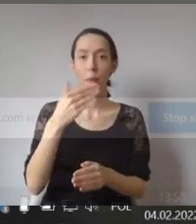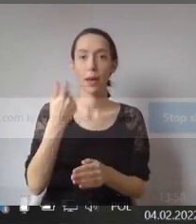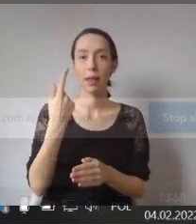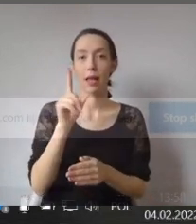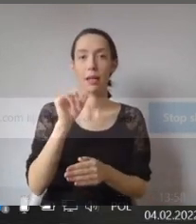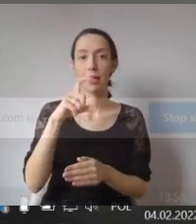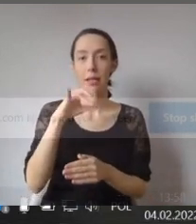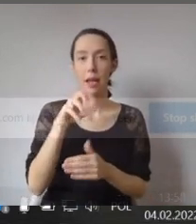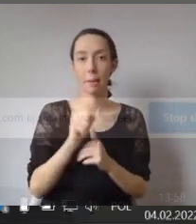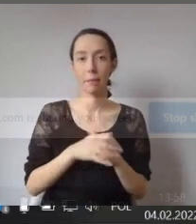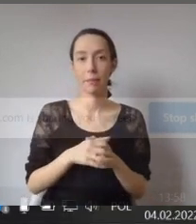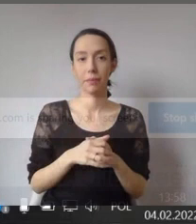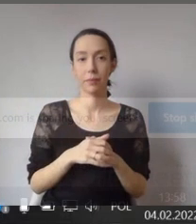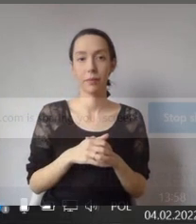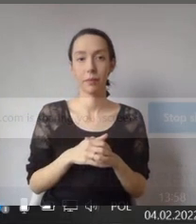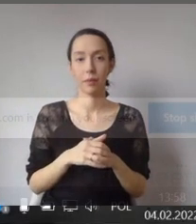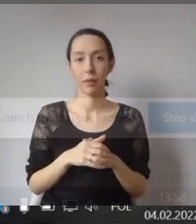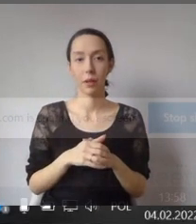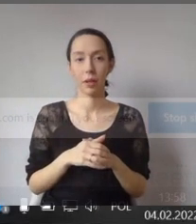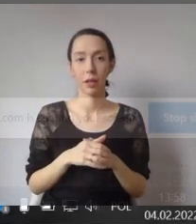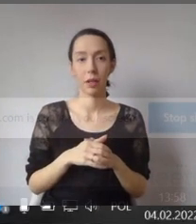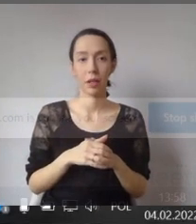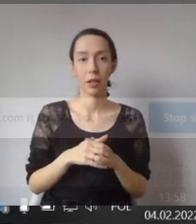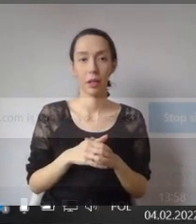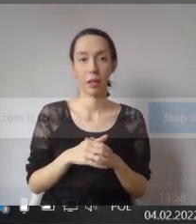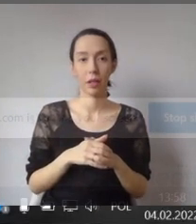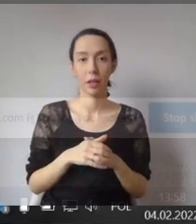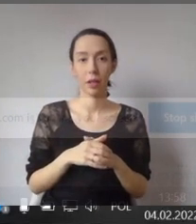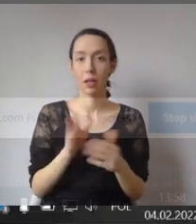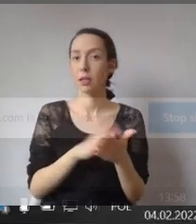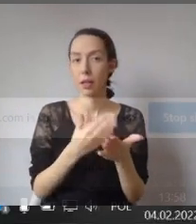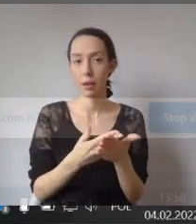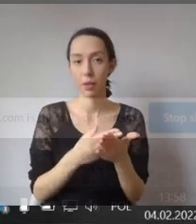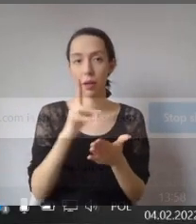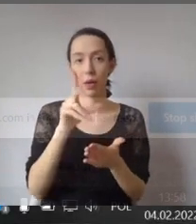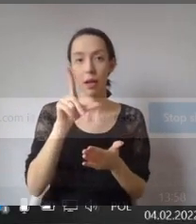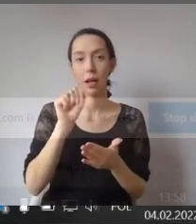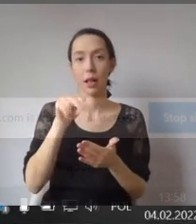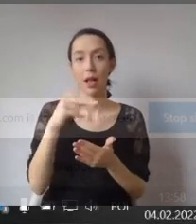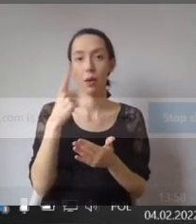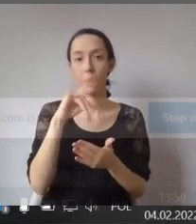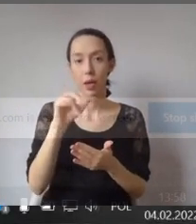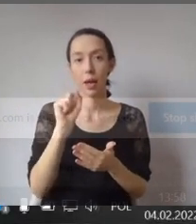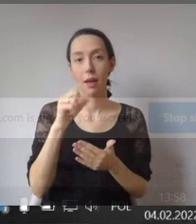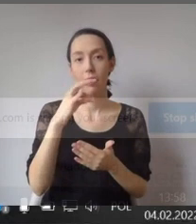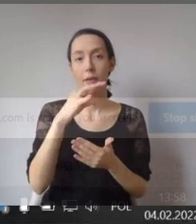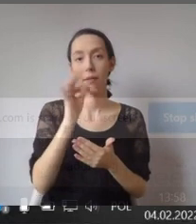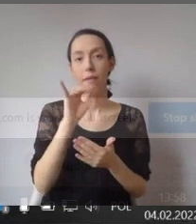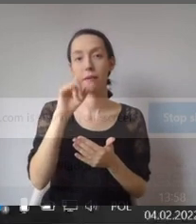na przykład. U mnie to będzie koleżanka z poprzedniej pracy.